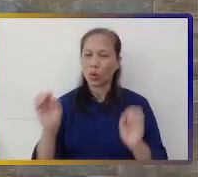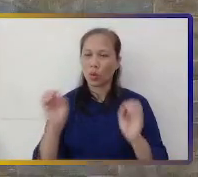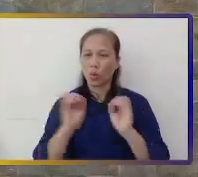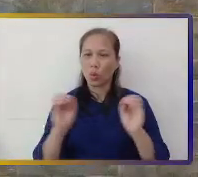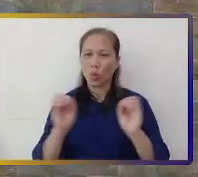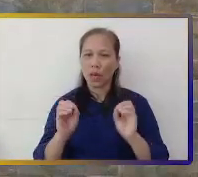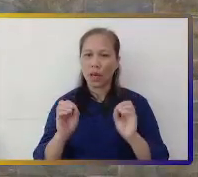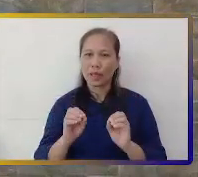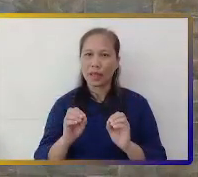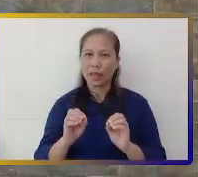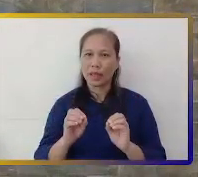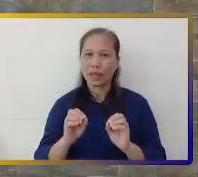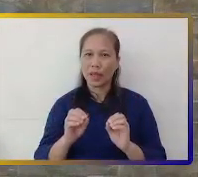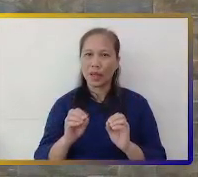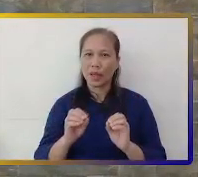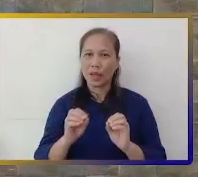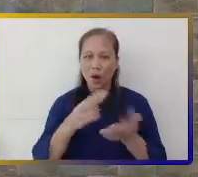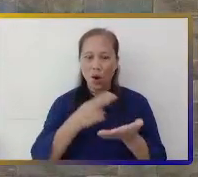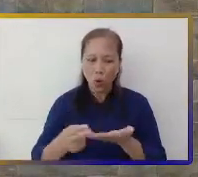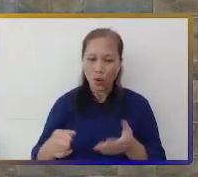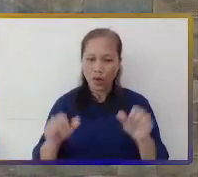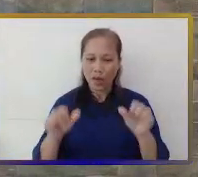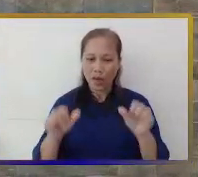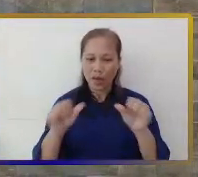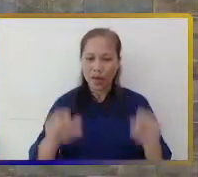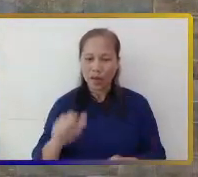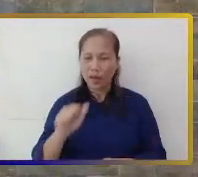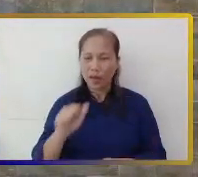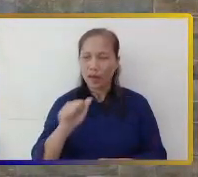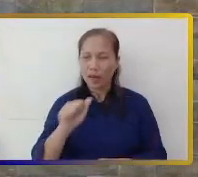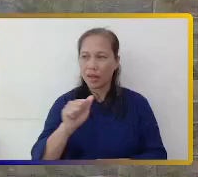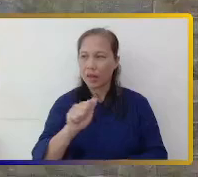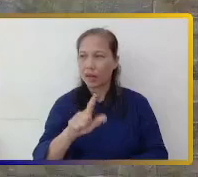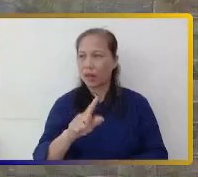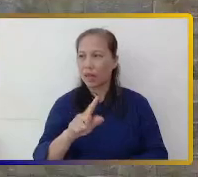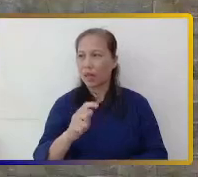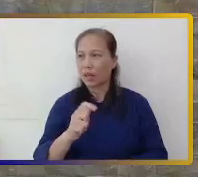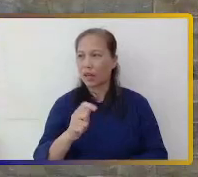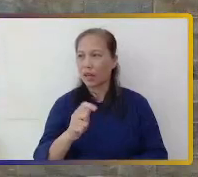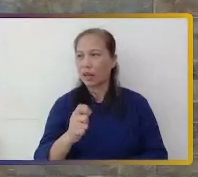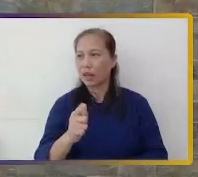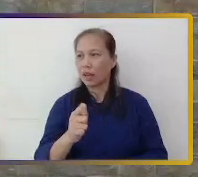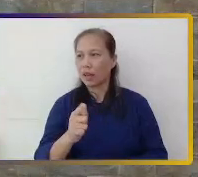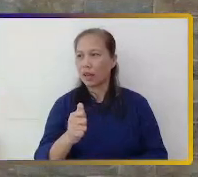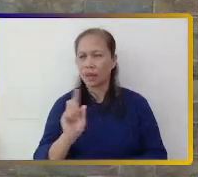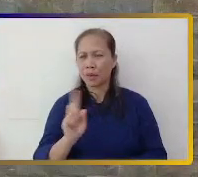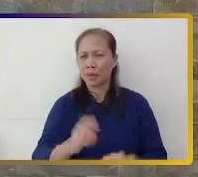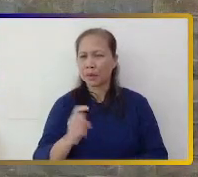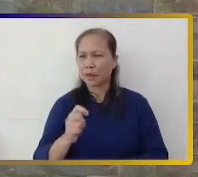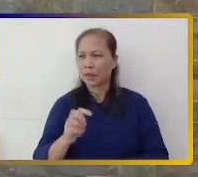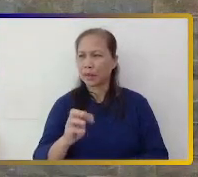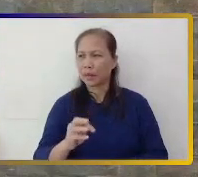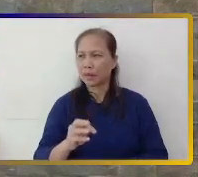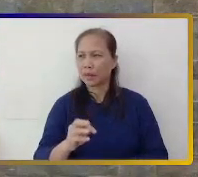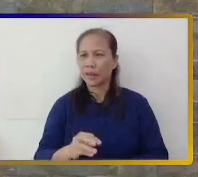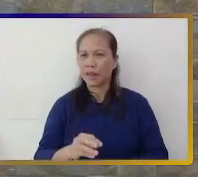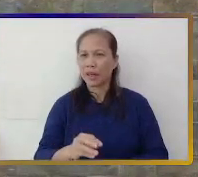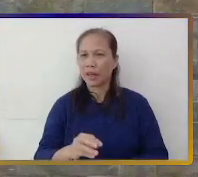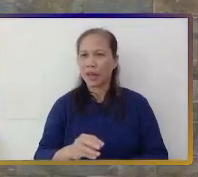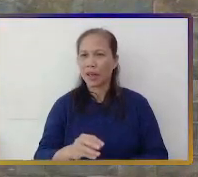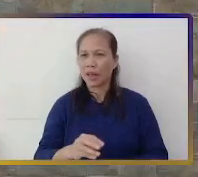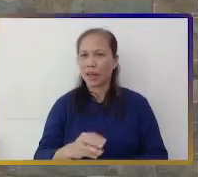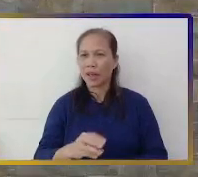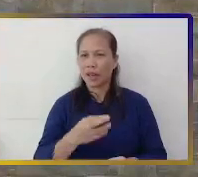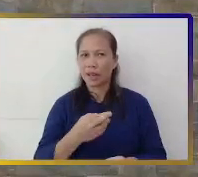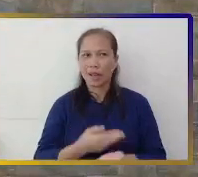bawal pasukin or whatsoever it is Anong practice nila doon you see and also ni-reject na rin yyung prayer of the Dead prayer